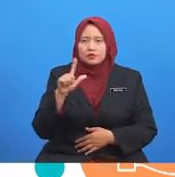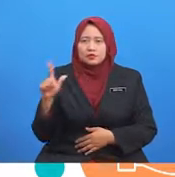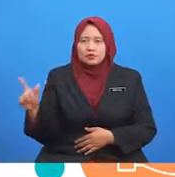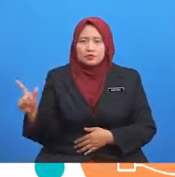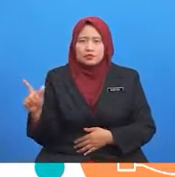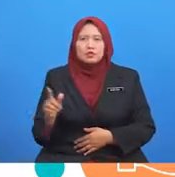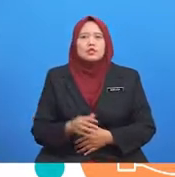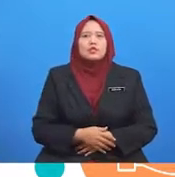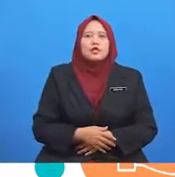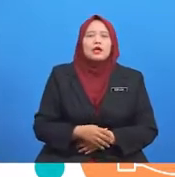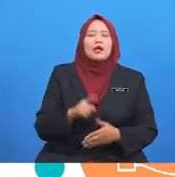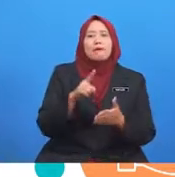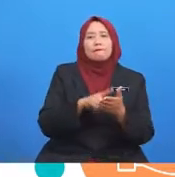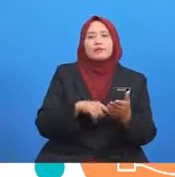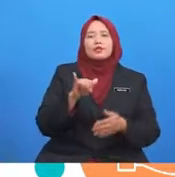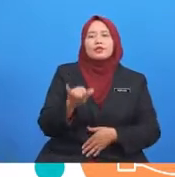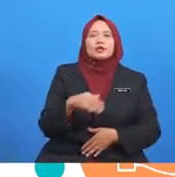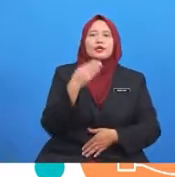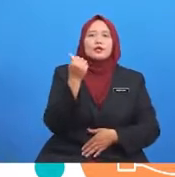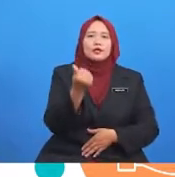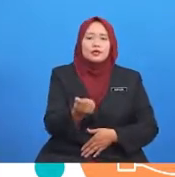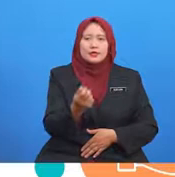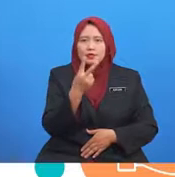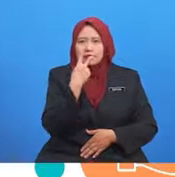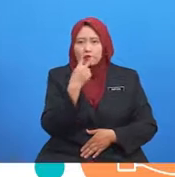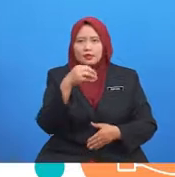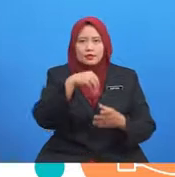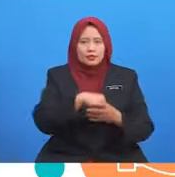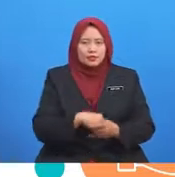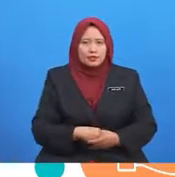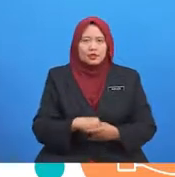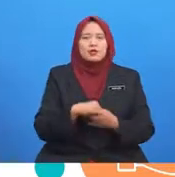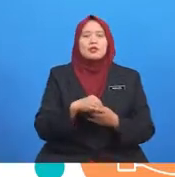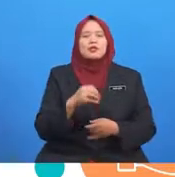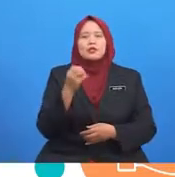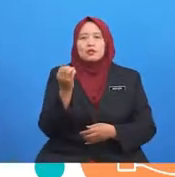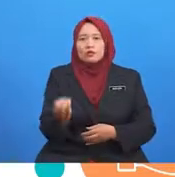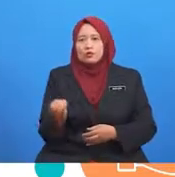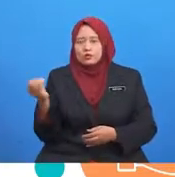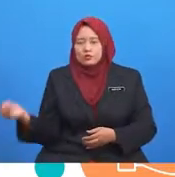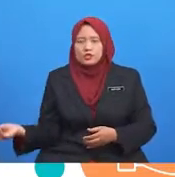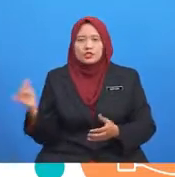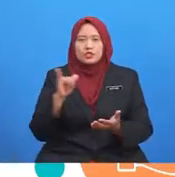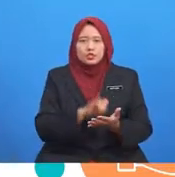bahan rujukan ialah apa yang anda lihat dalam sesuatu objek tersebut.